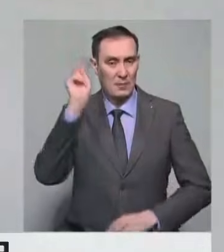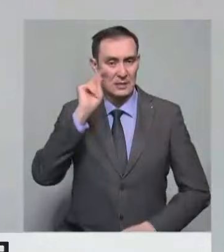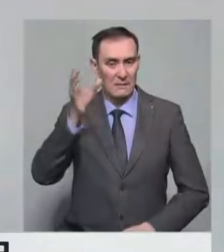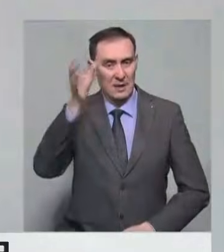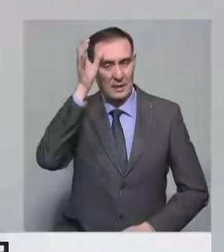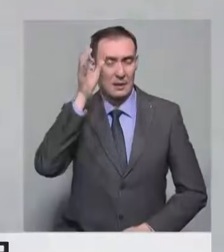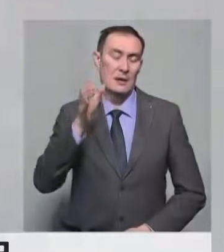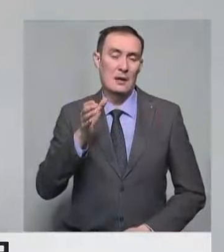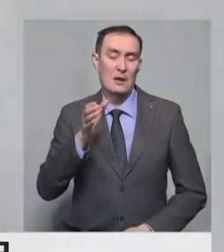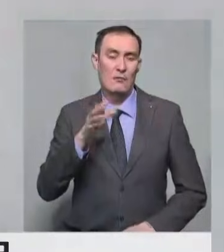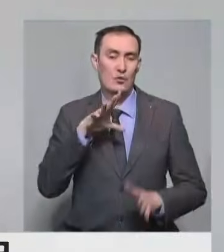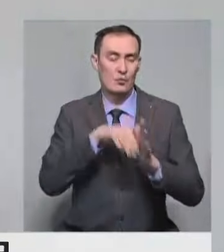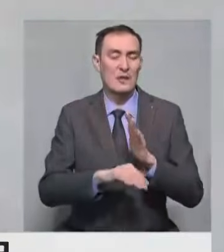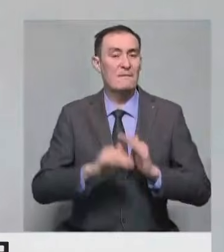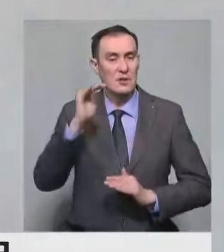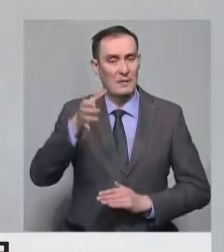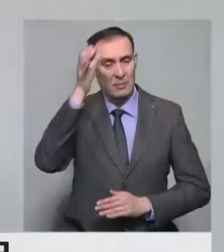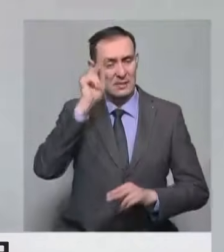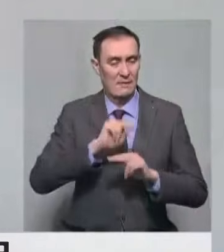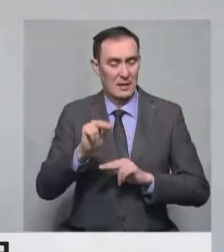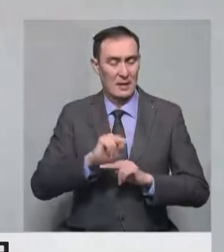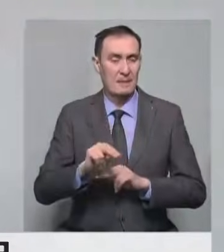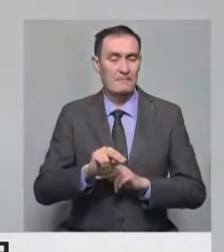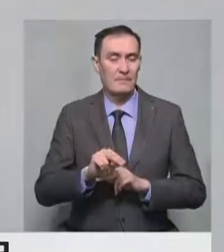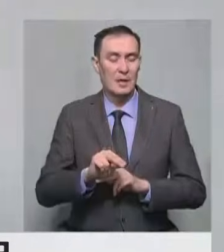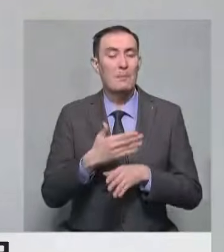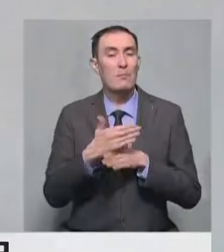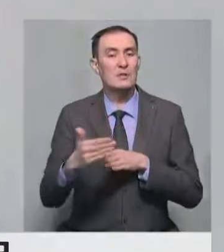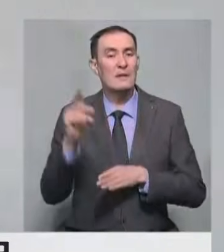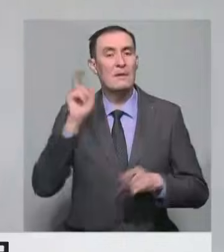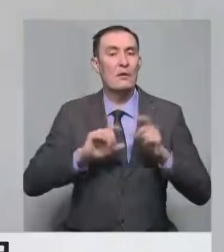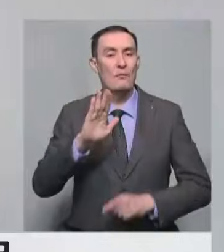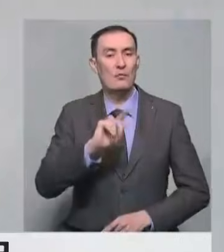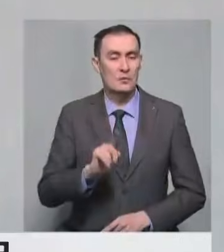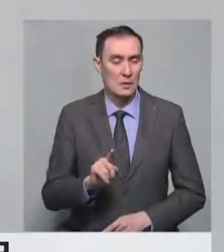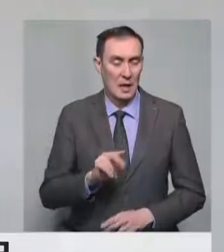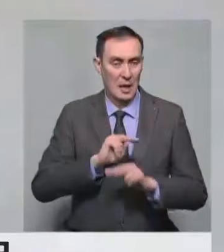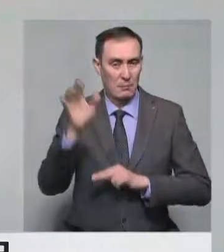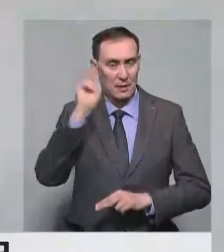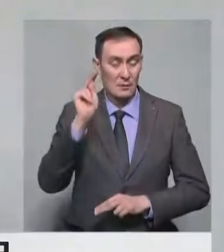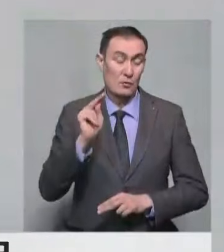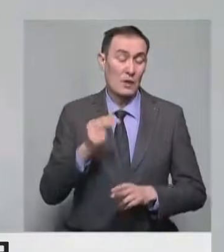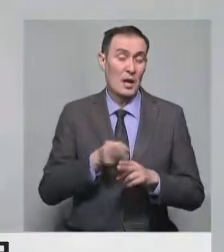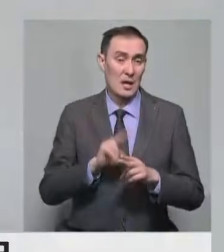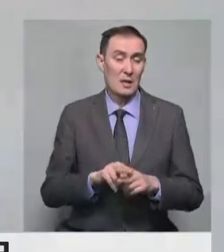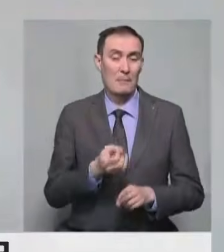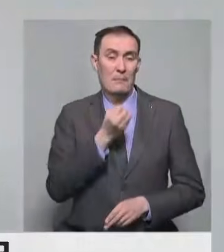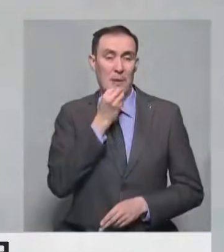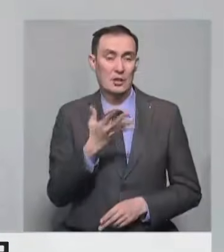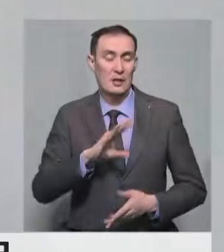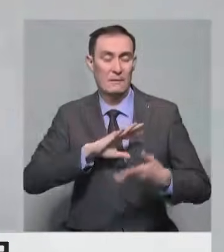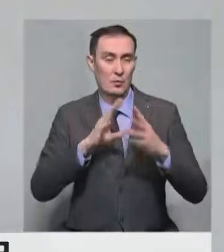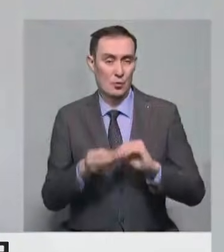в том числе высшего образования и послевузовского образования. Естественно, это положительно скажется